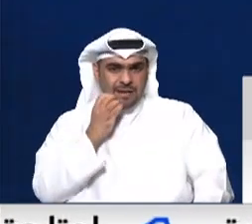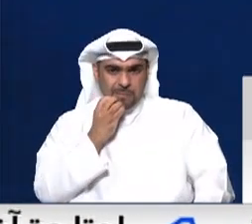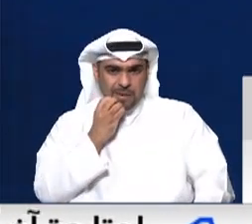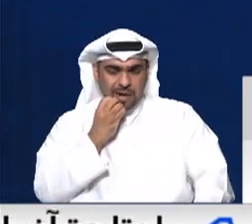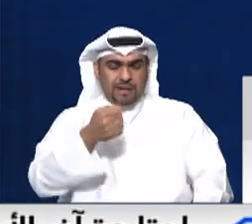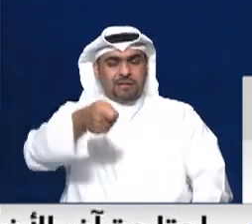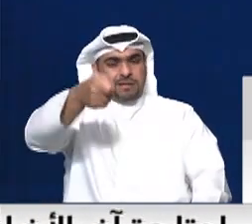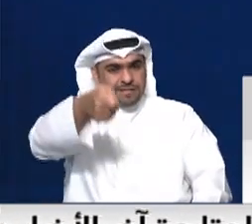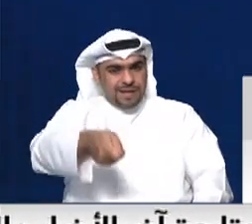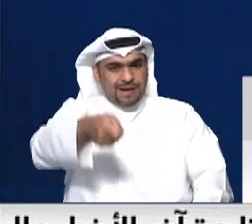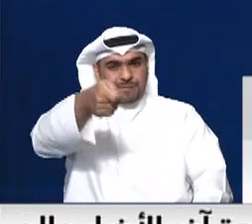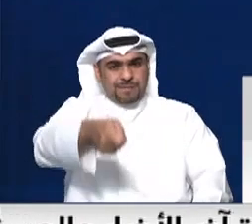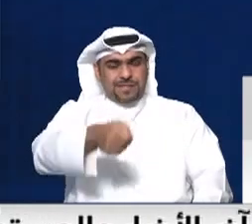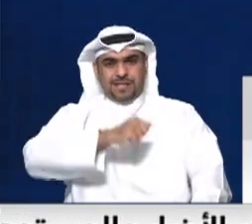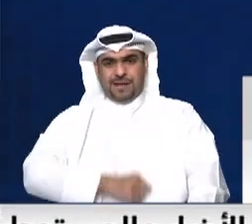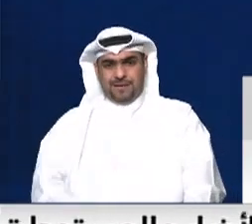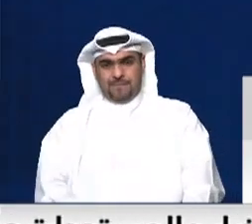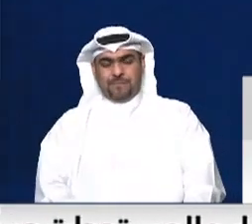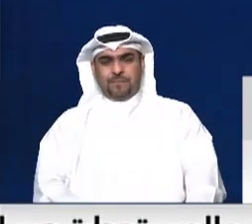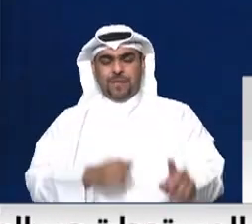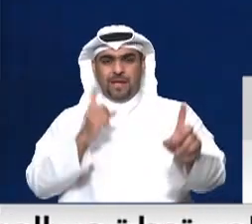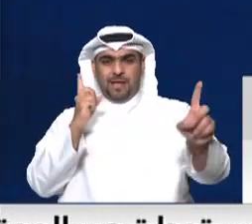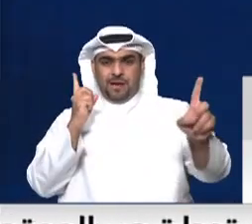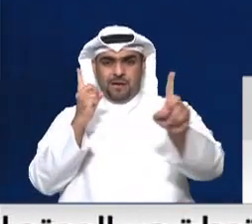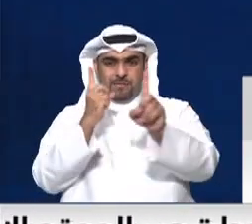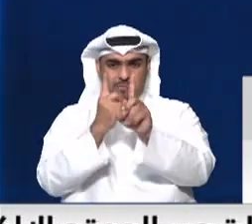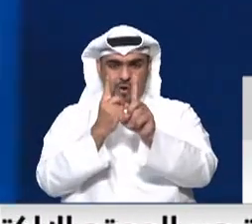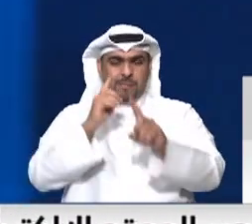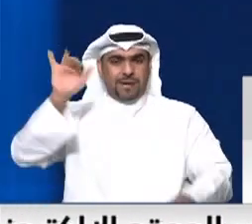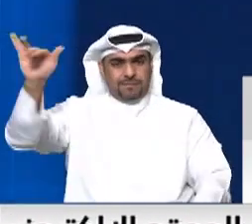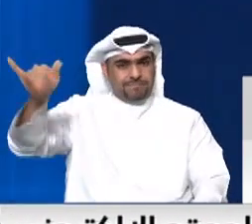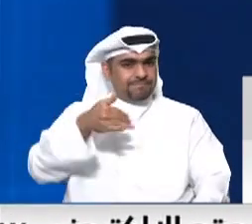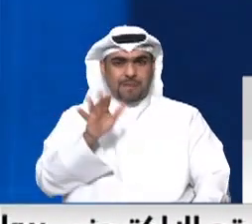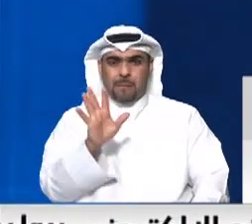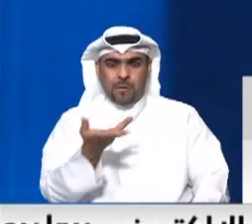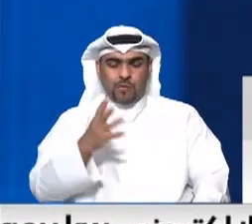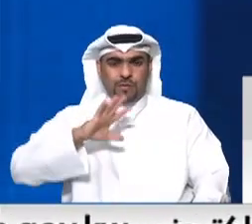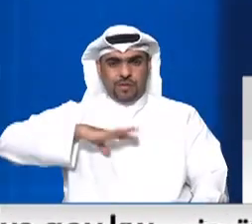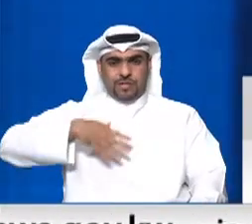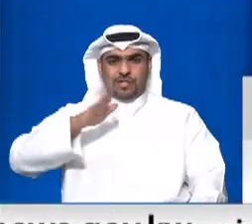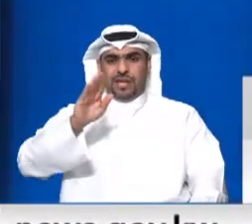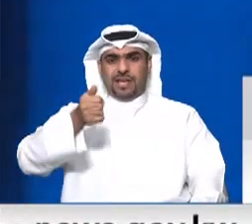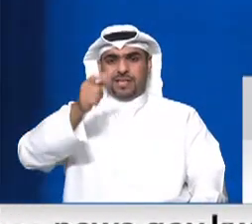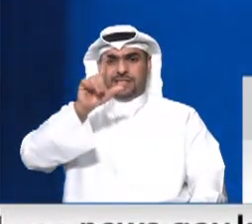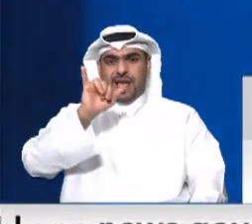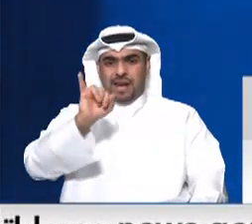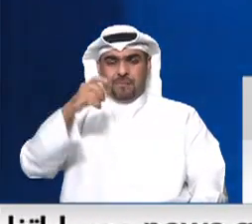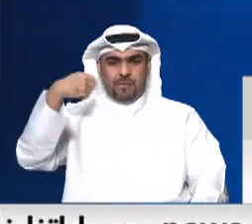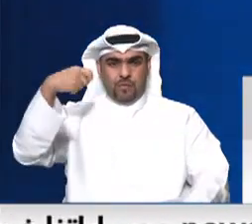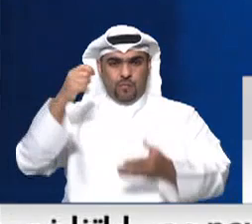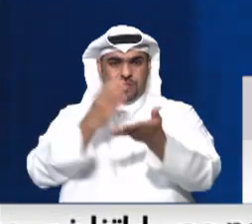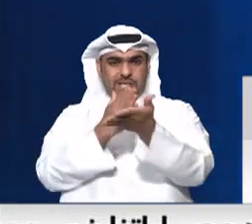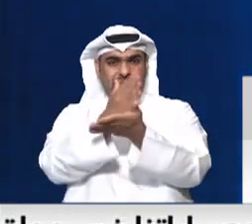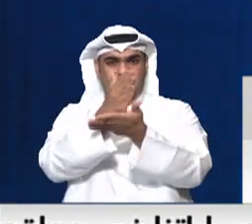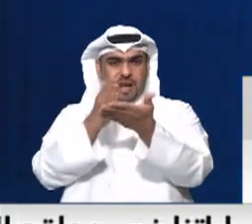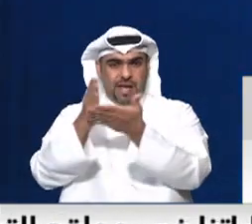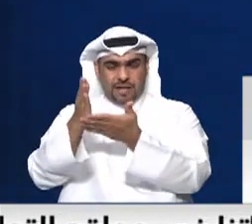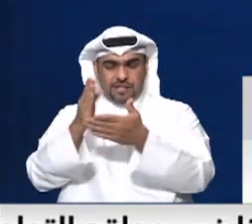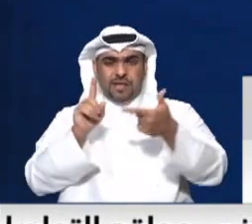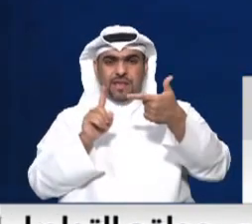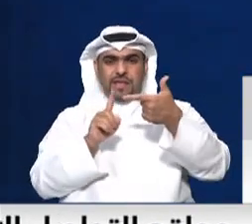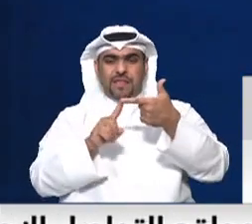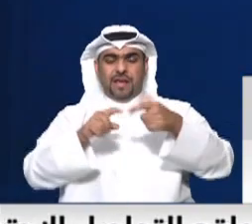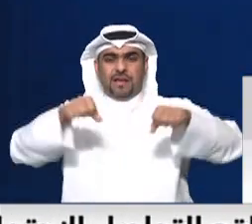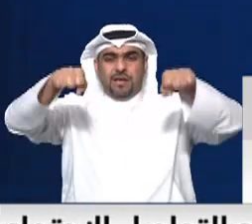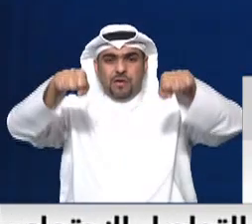المتحدة الشقيقة. وقد حضر اللقاء معالي وزير الخارجية الشيخ سالم عبد الله الجابر الصباح ومدير مكتب سمو ولي العهد